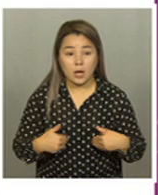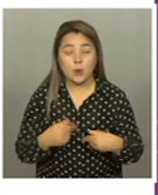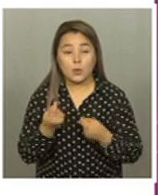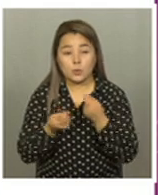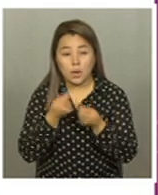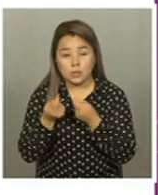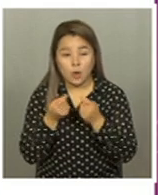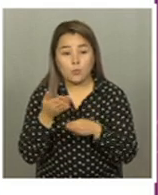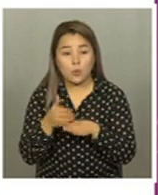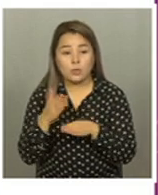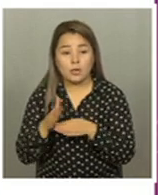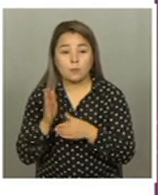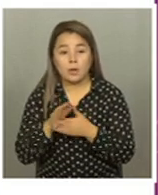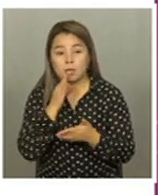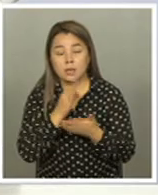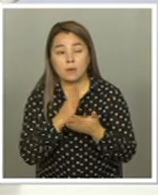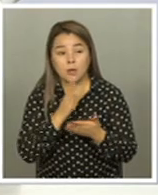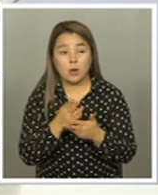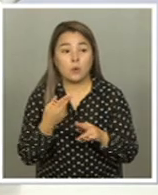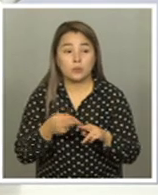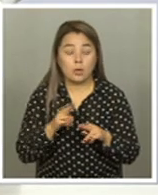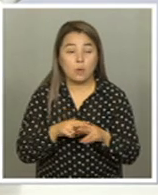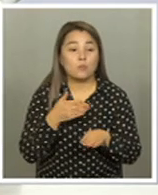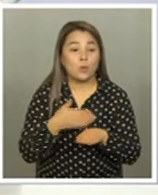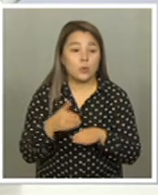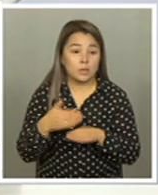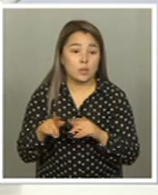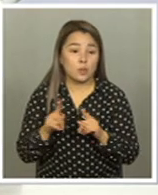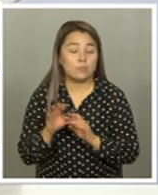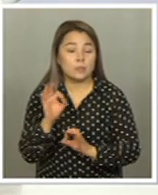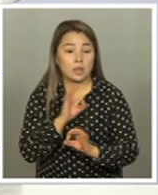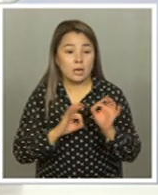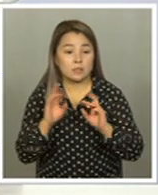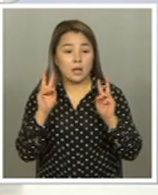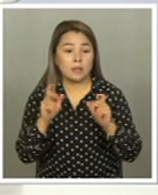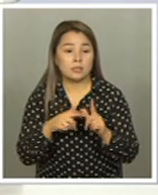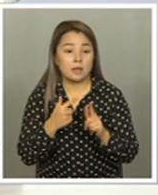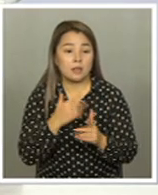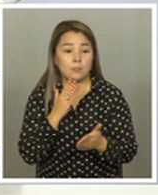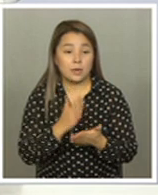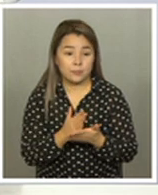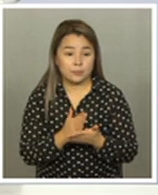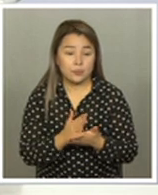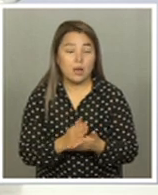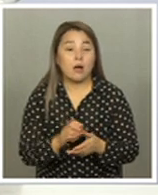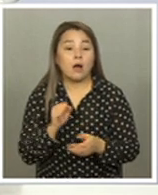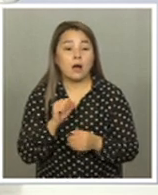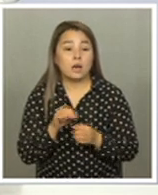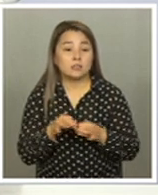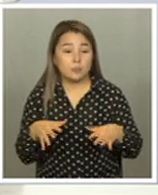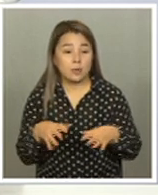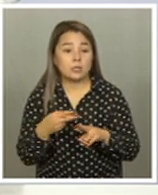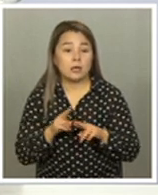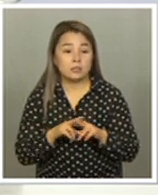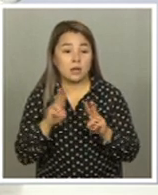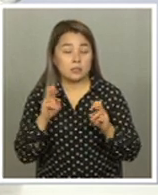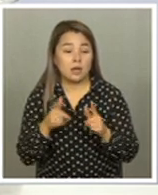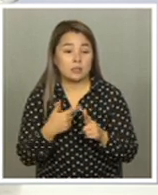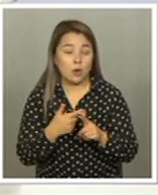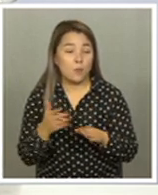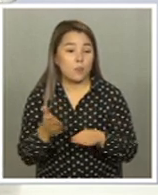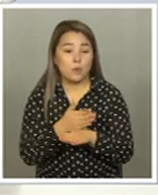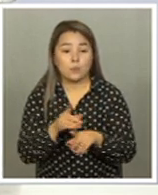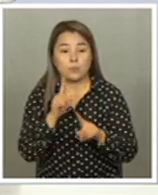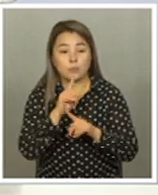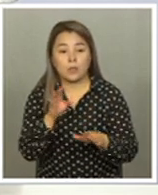бөлшектерден тұрады деген, және ол бөлшектер атом деп аталады. Атом сөзінің мағынасы бөлінбейтін деген мағынаны